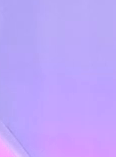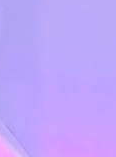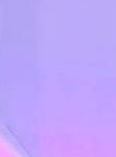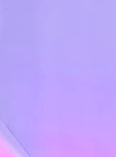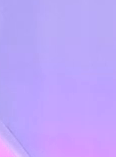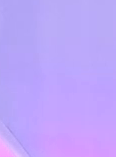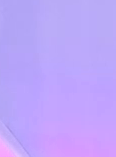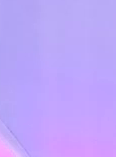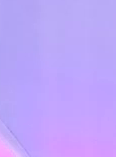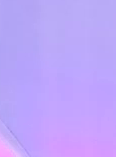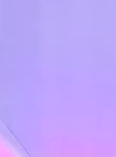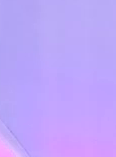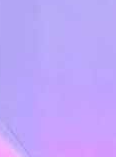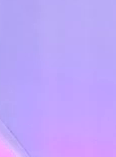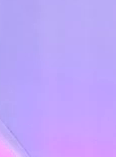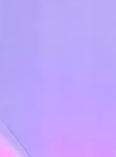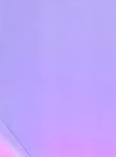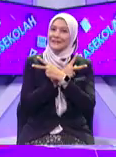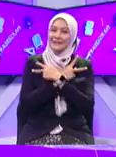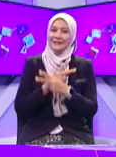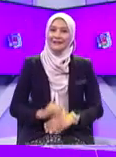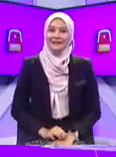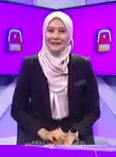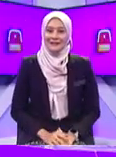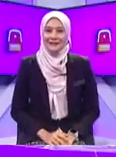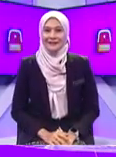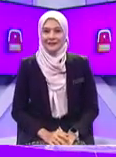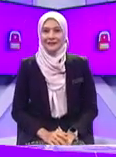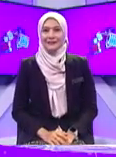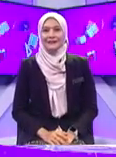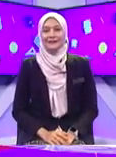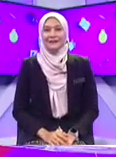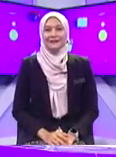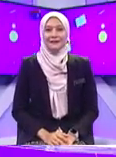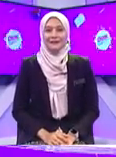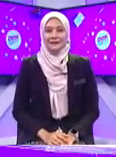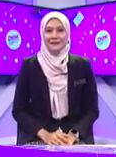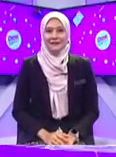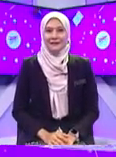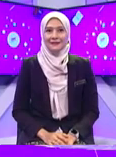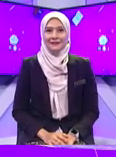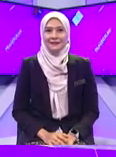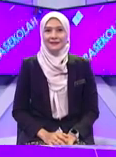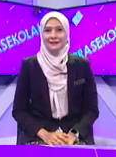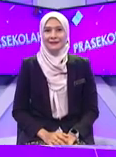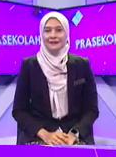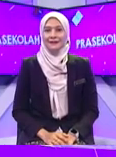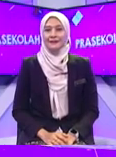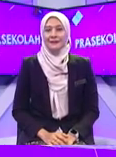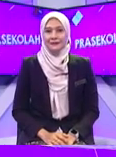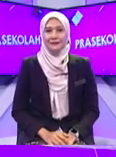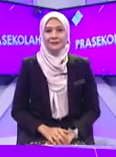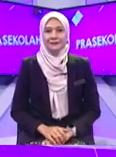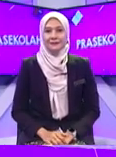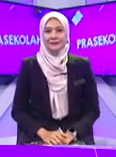Apa kabar Cikgu Oke terima kasih juga kepada Cikgu Aida yang bersama dengan